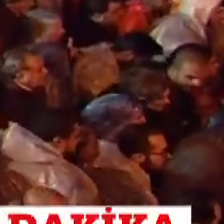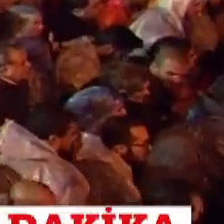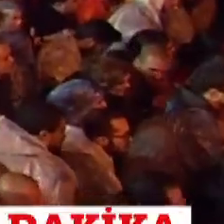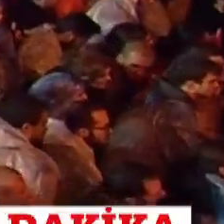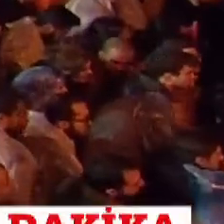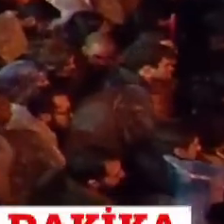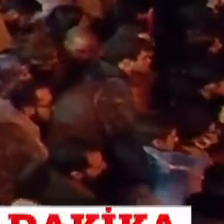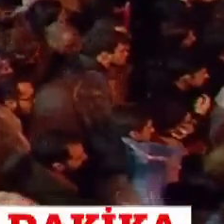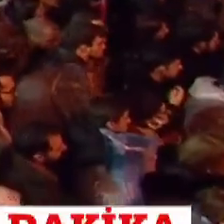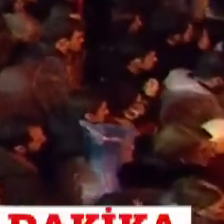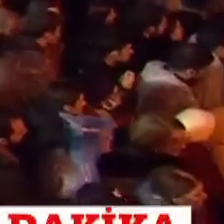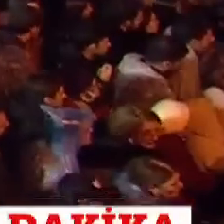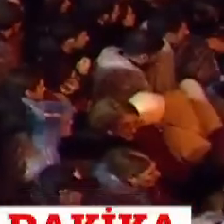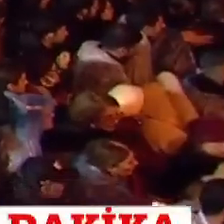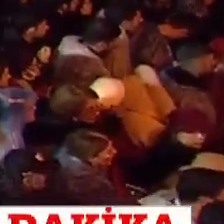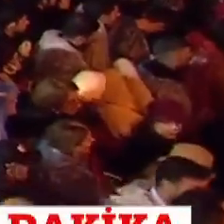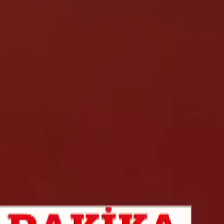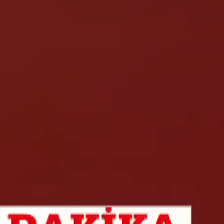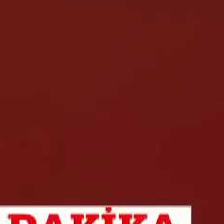Aziz İstanbullular,